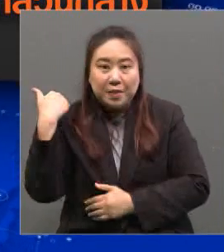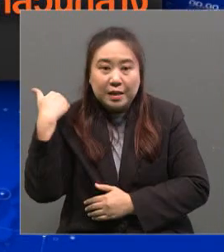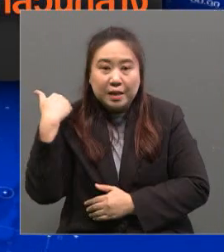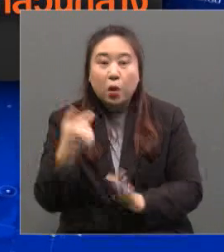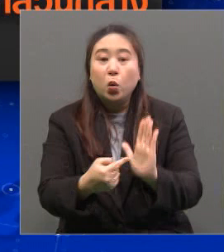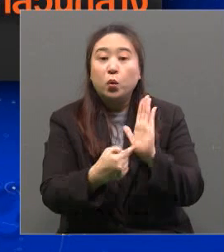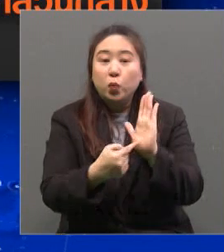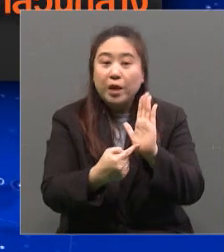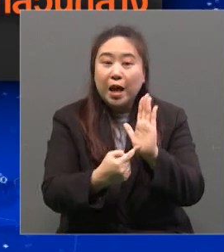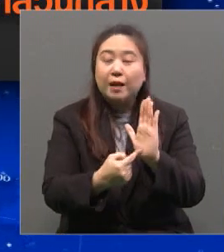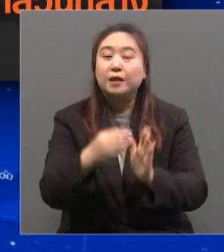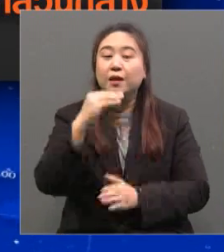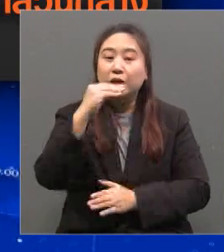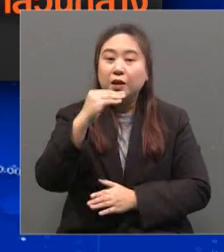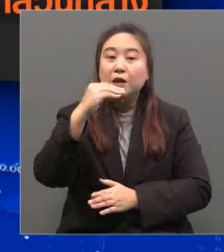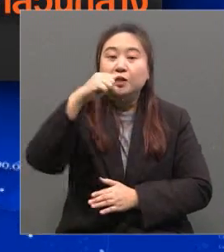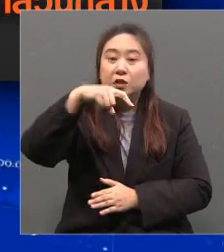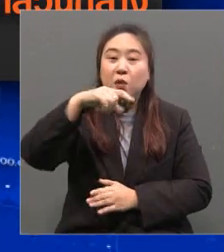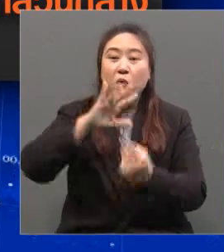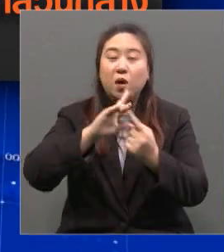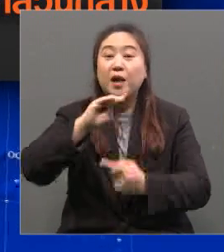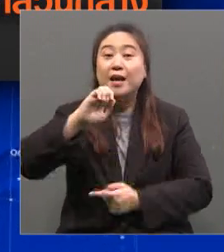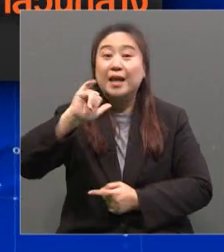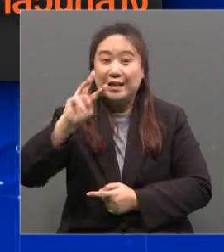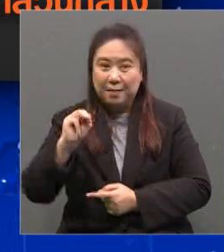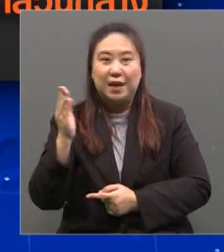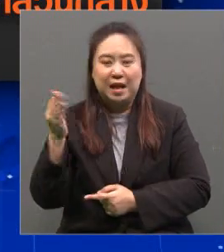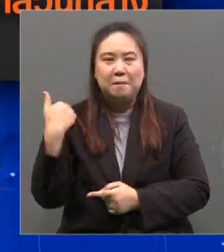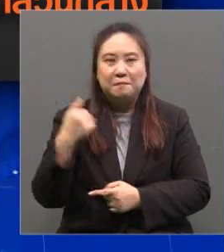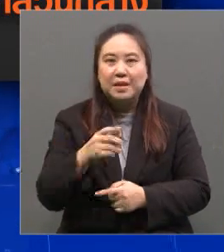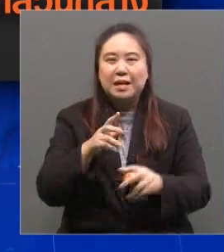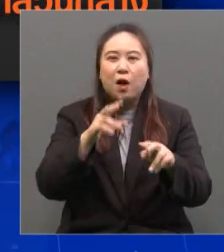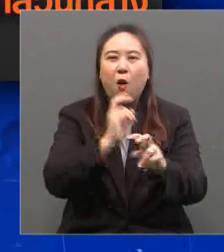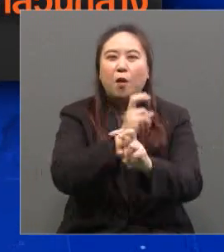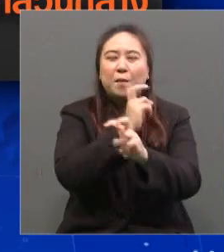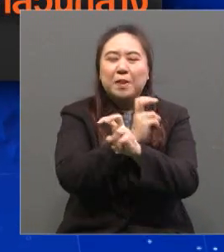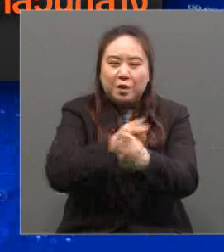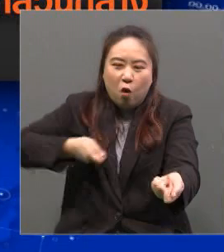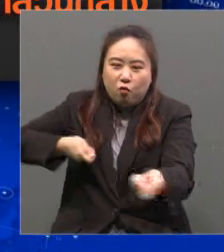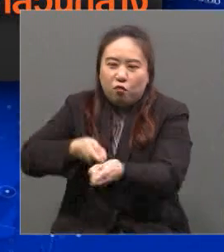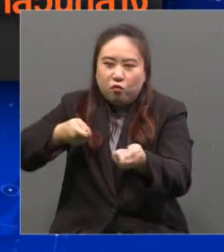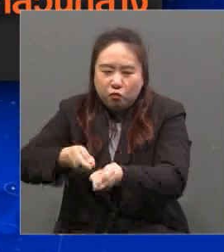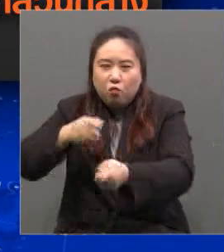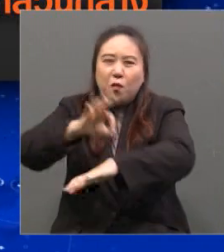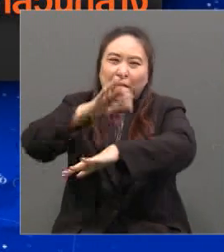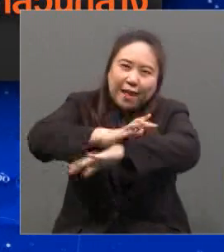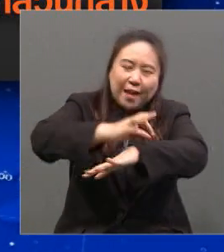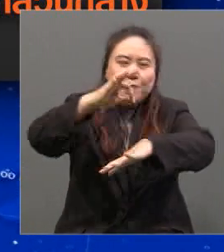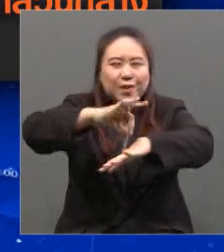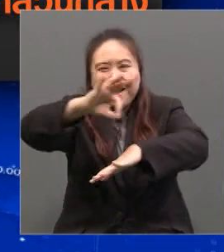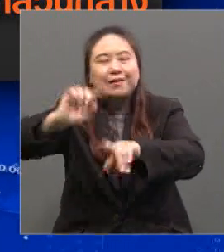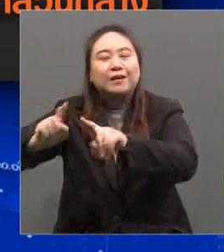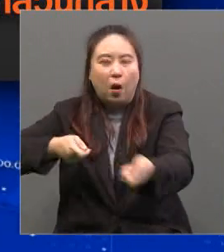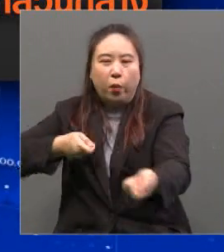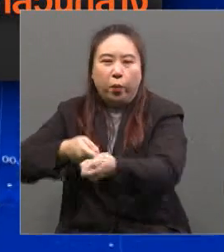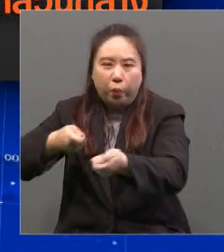ไซยาไนด์ของแข็งสีขาวอยู่ในยาฆ่าแมลงอยู่ในสีเคลือบเงาเคลือบเหล็กอุตสาหกรรมเหมืองแร่อัน